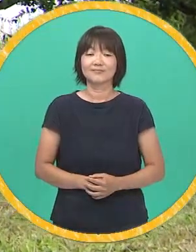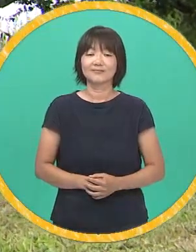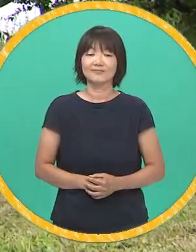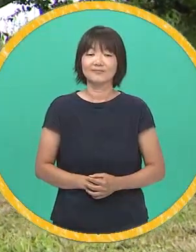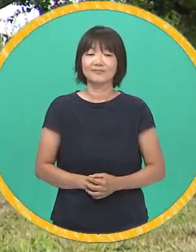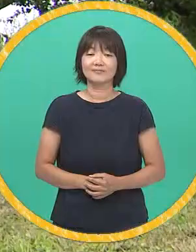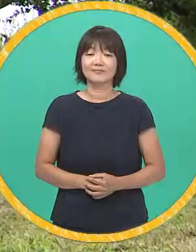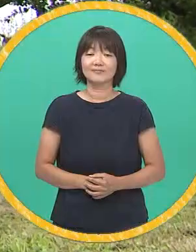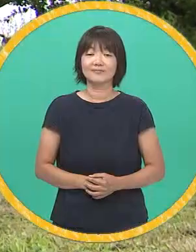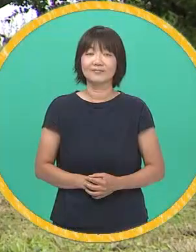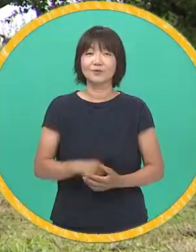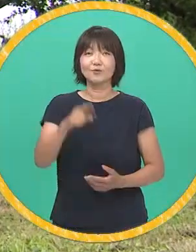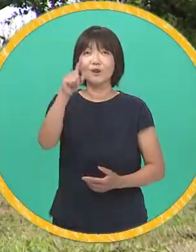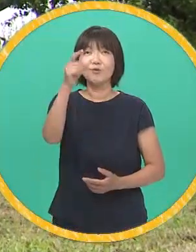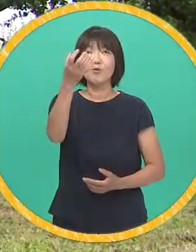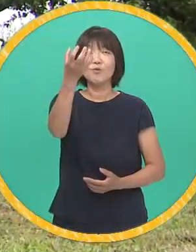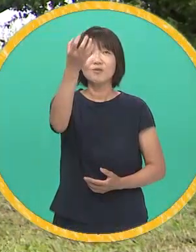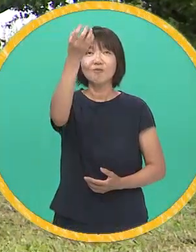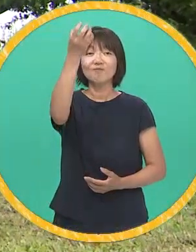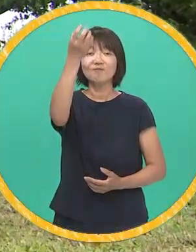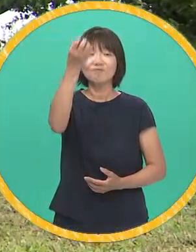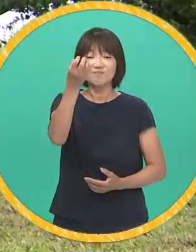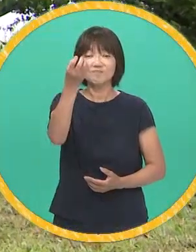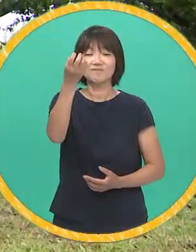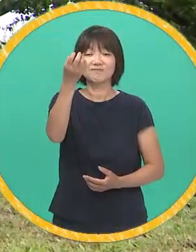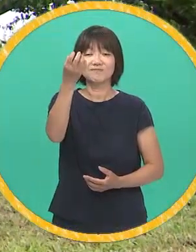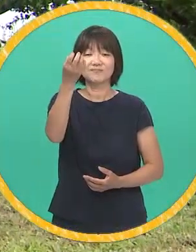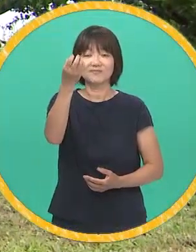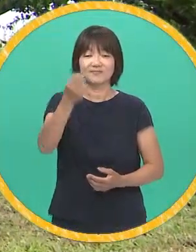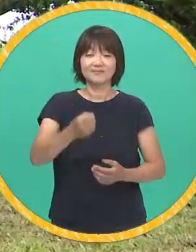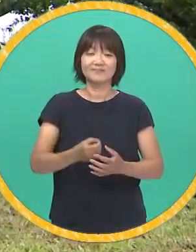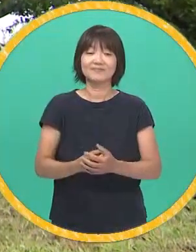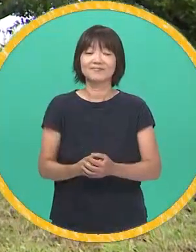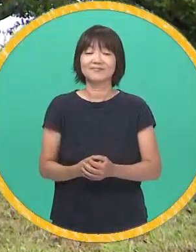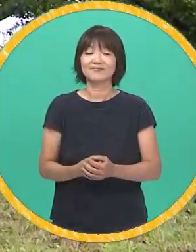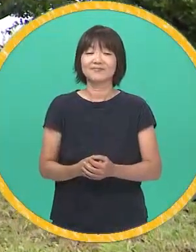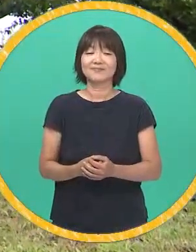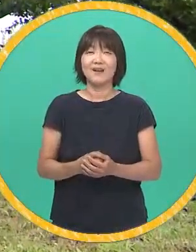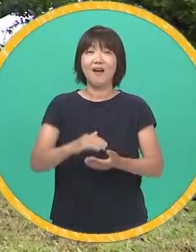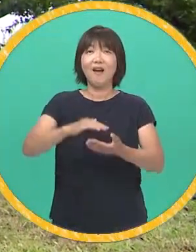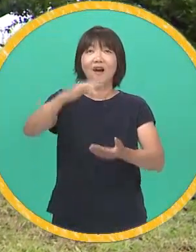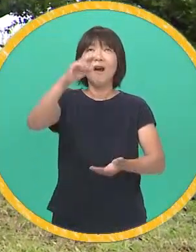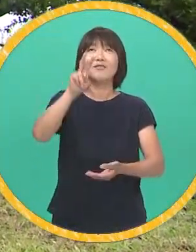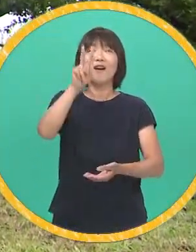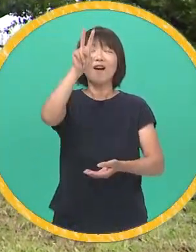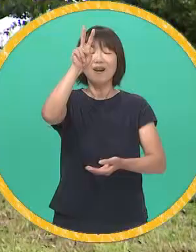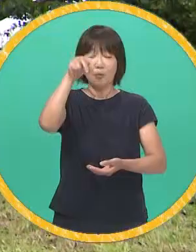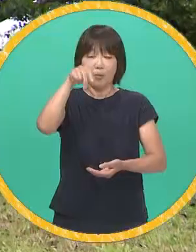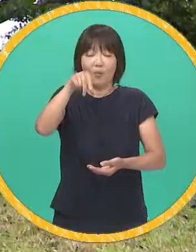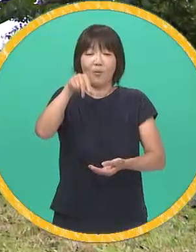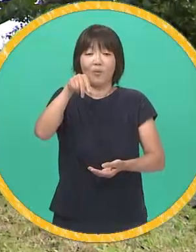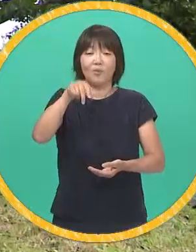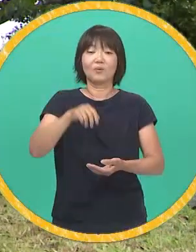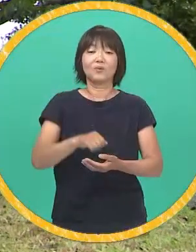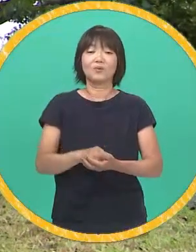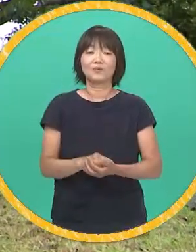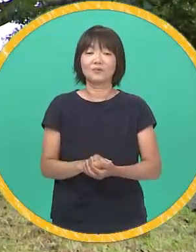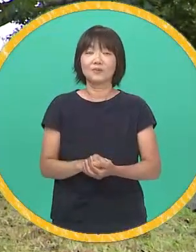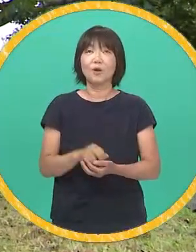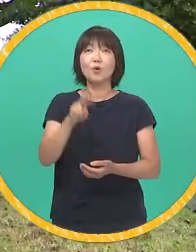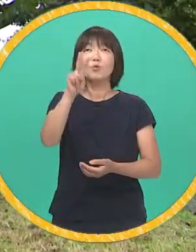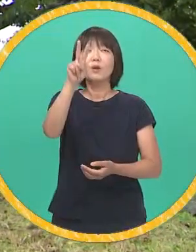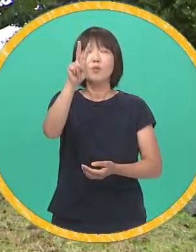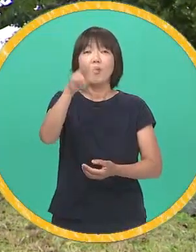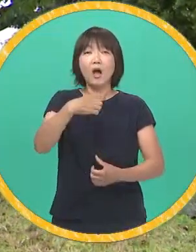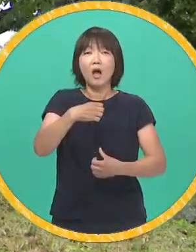ちょっと上の方のミオミオね来い来いよっ男にねこそ ok ok 患者関係ないね上の